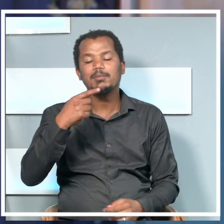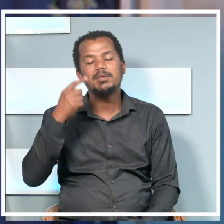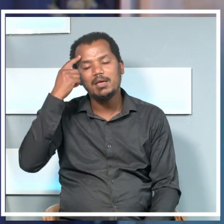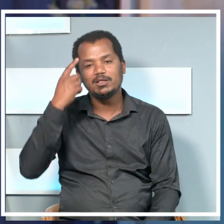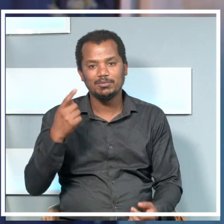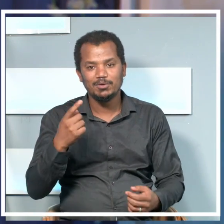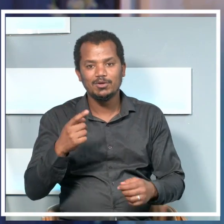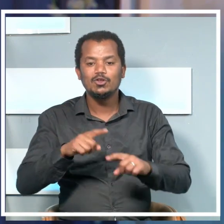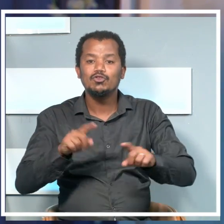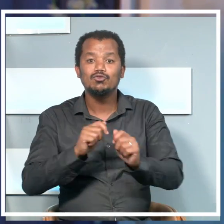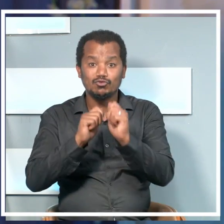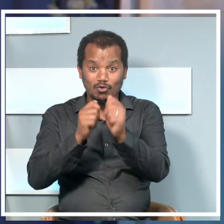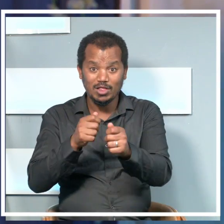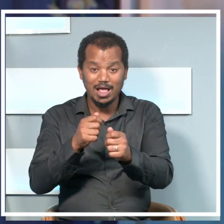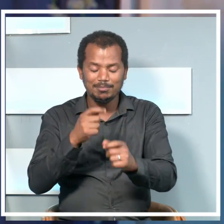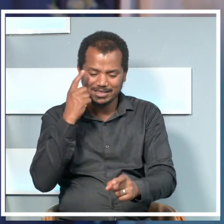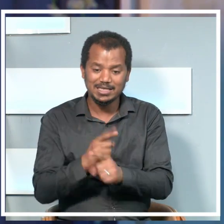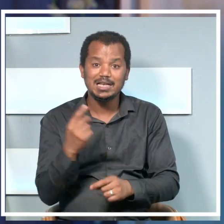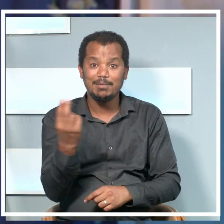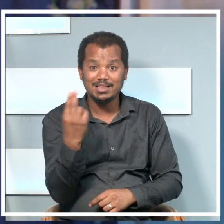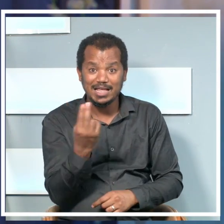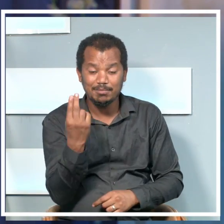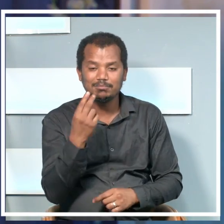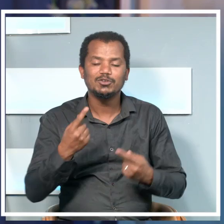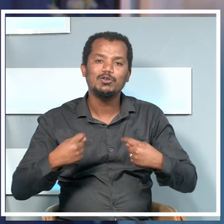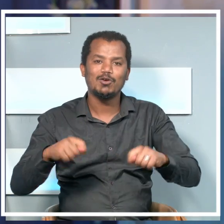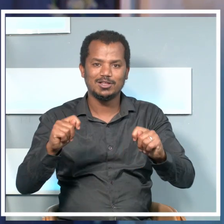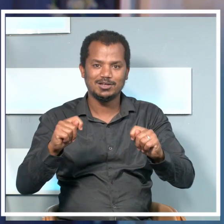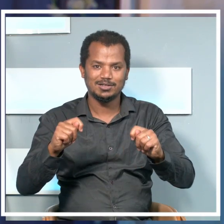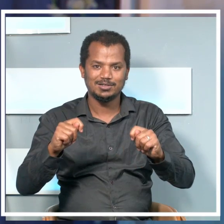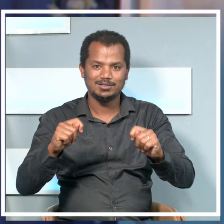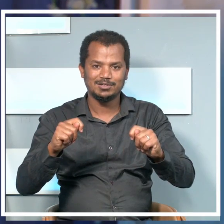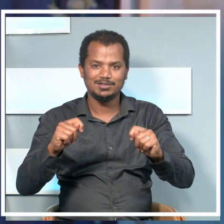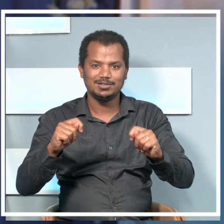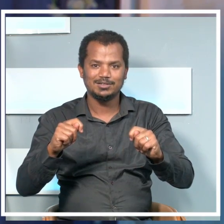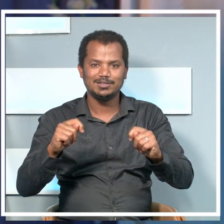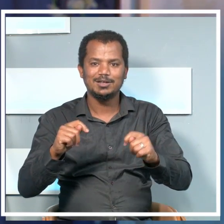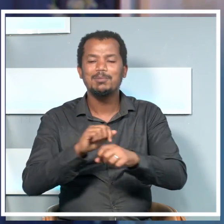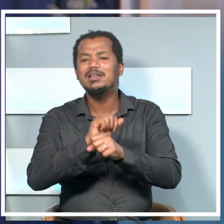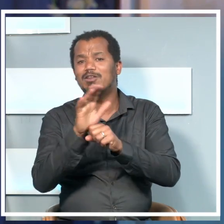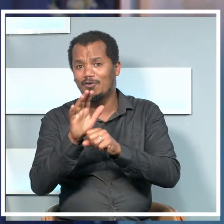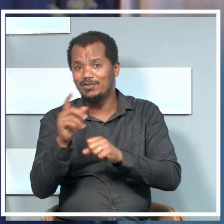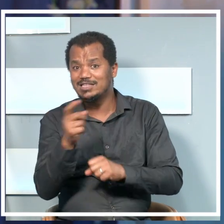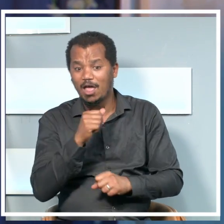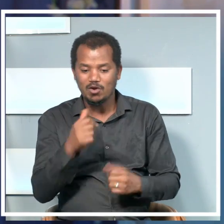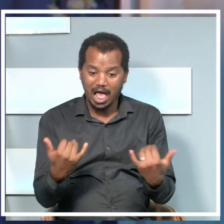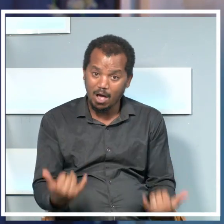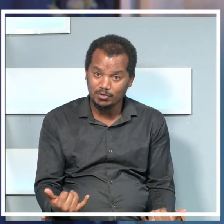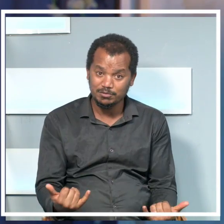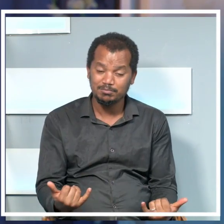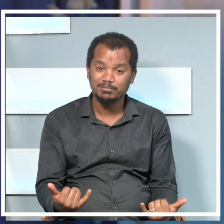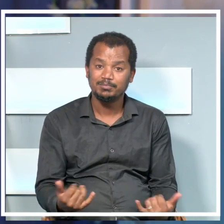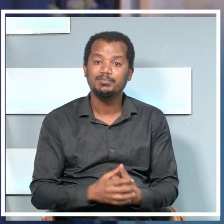ብዬ ነው ማስበው። እንግዲህ ልዩ ስጦታን በትክክል ለመጠቀም እንሞክር። በድህረ ብቻ ሳይሆን